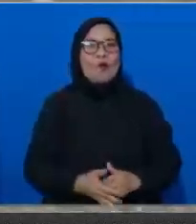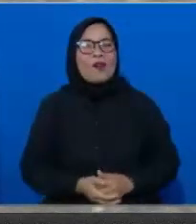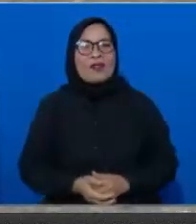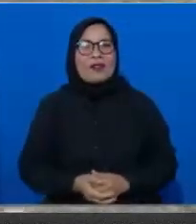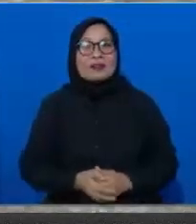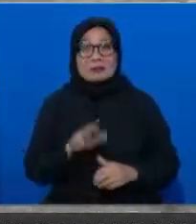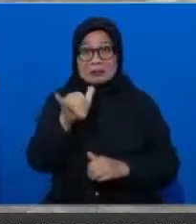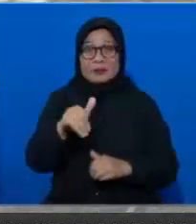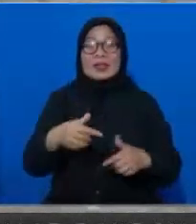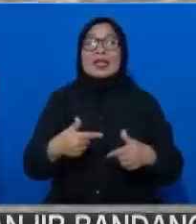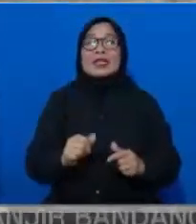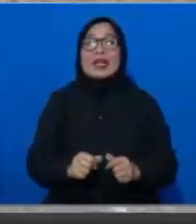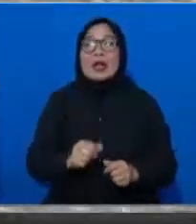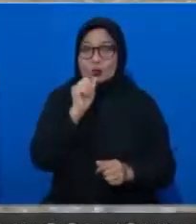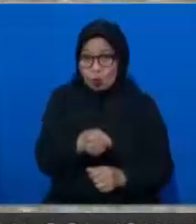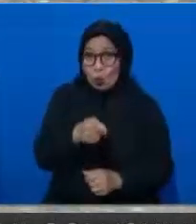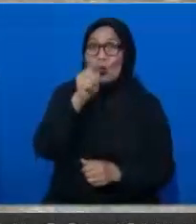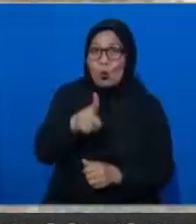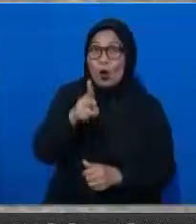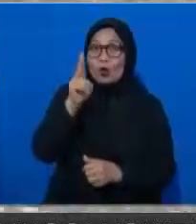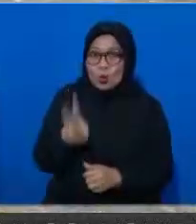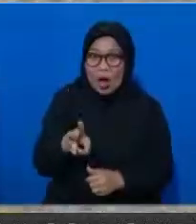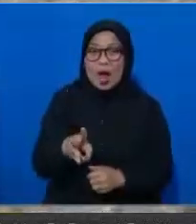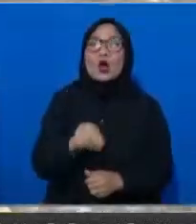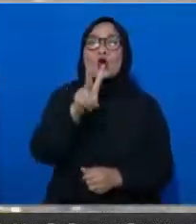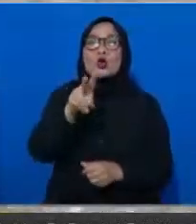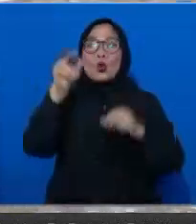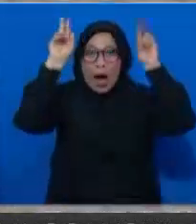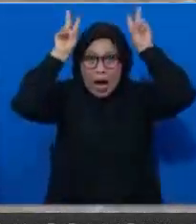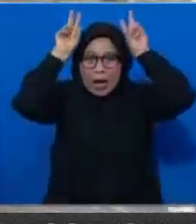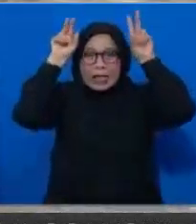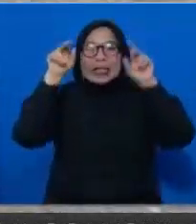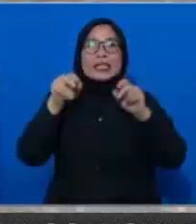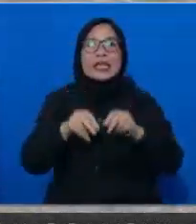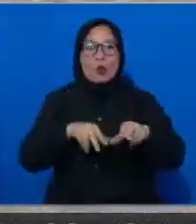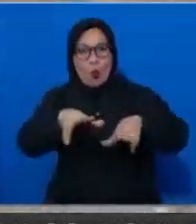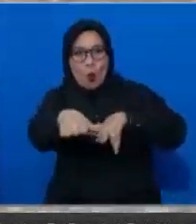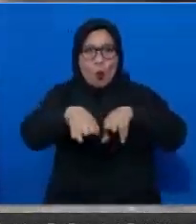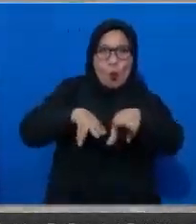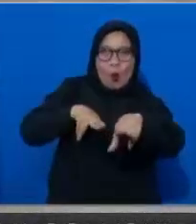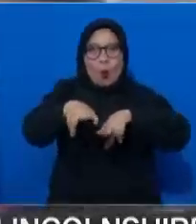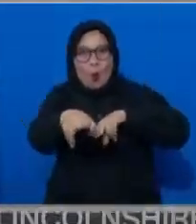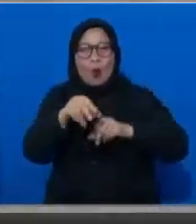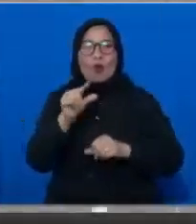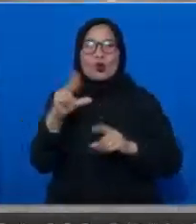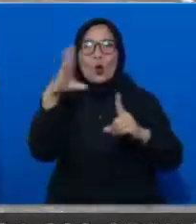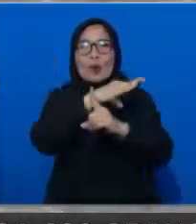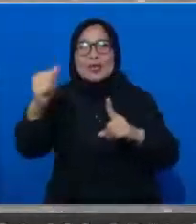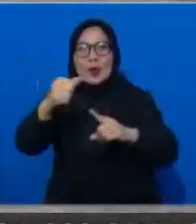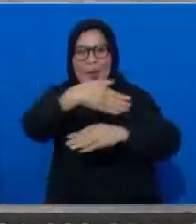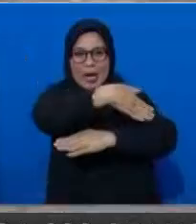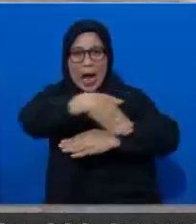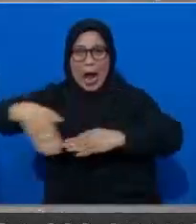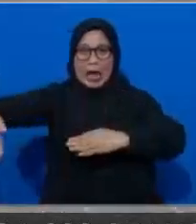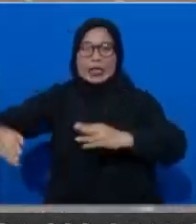Ya, setelah aba-aba diberikan wasit, dua kelinci adu kecepatan di perlintasan untuk mencapai garis finish.